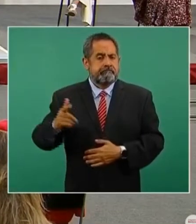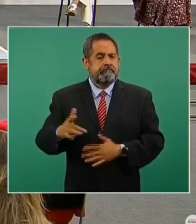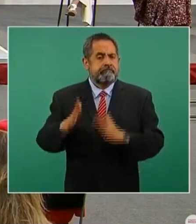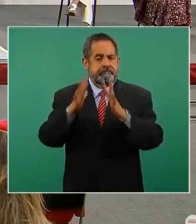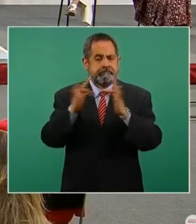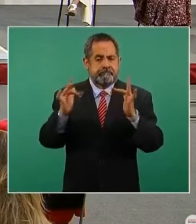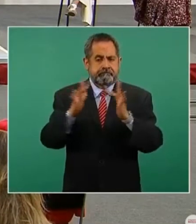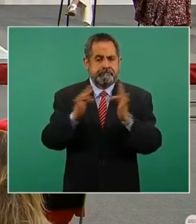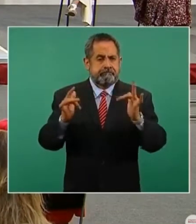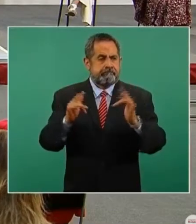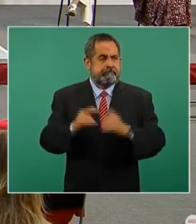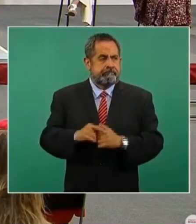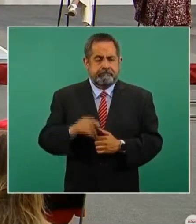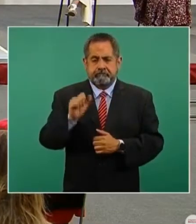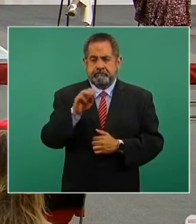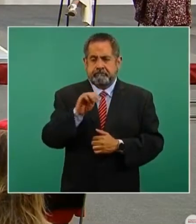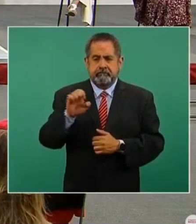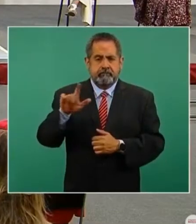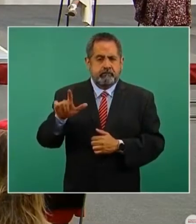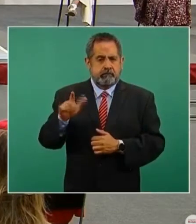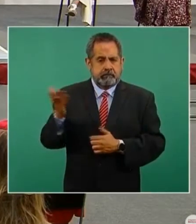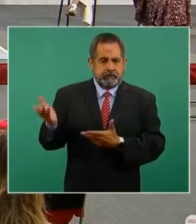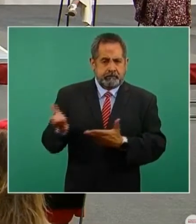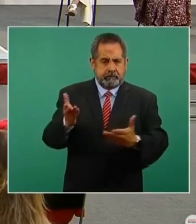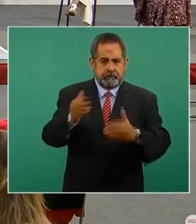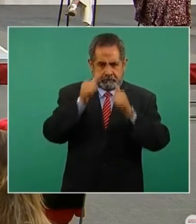Francesa, Emmanuel Macron.